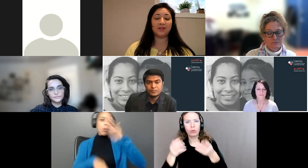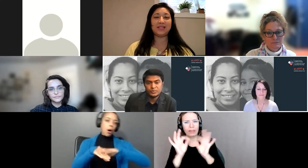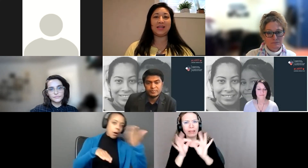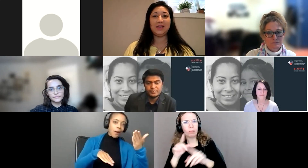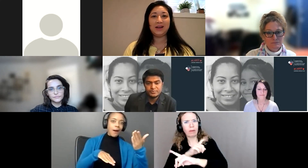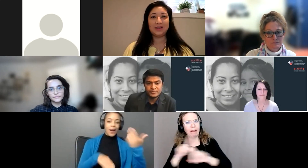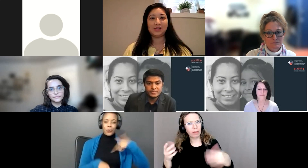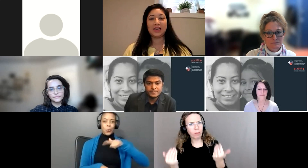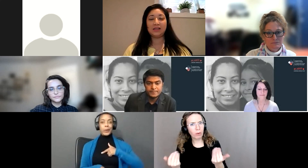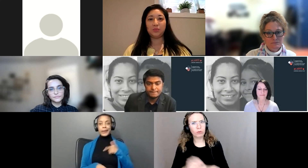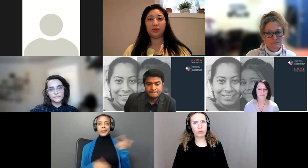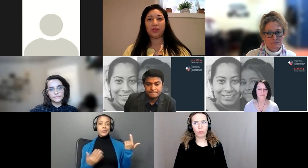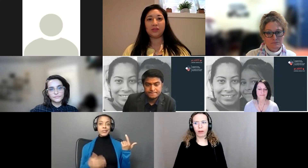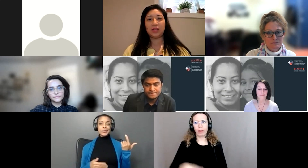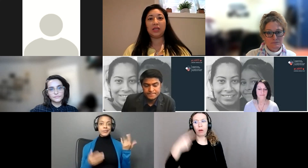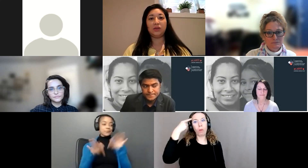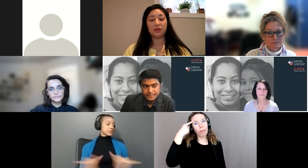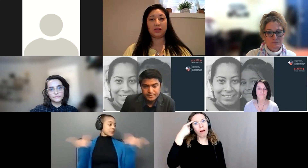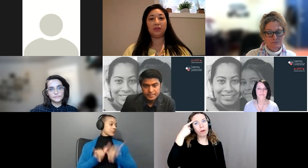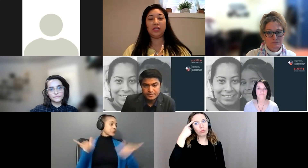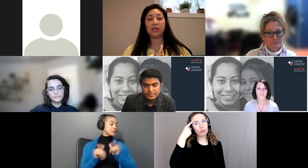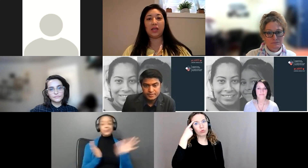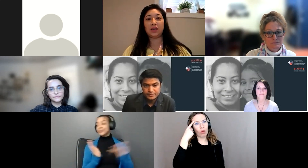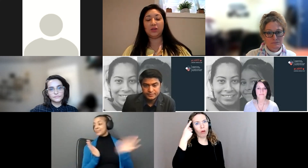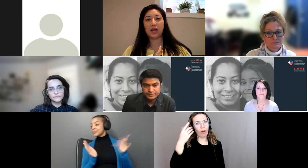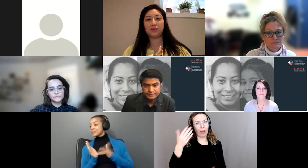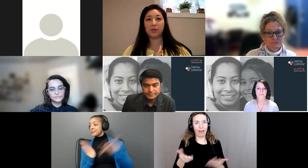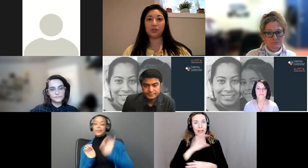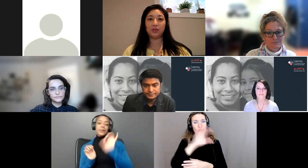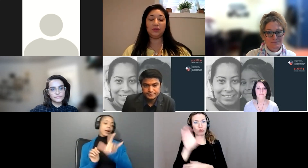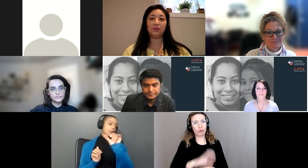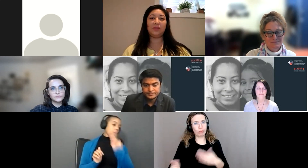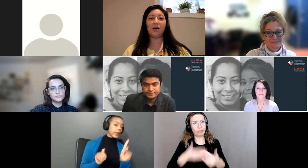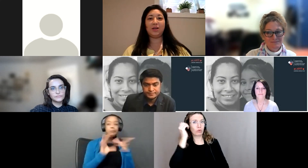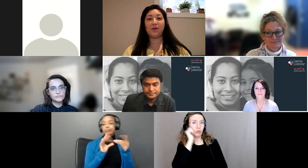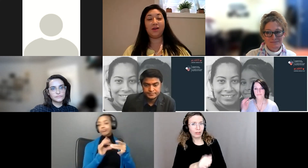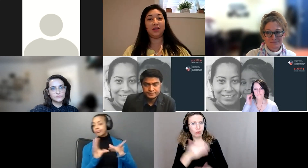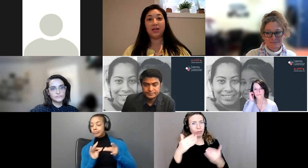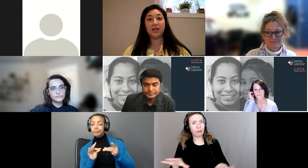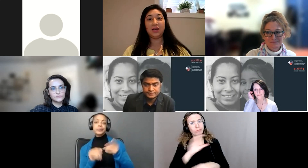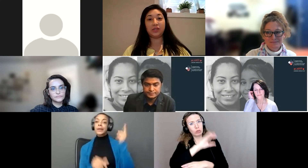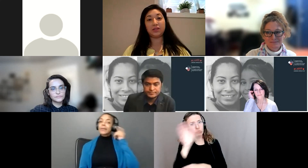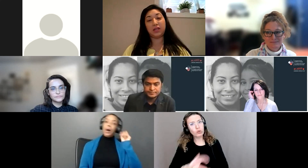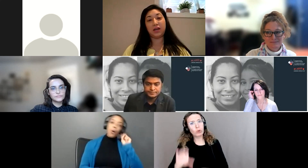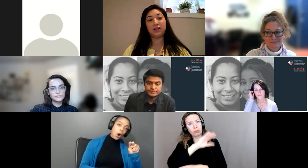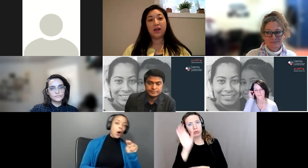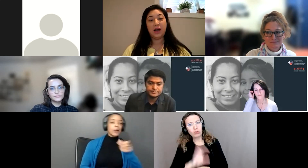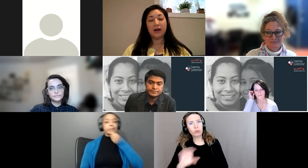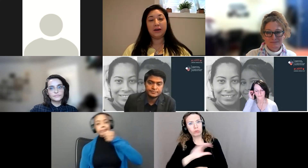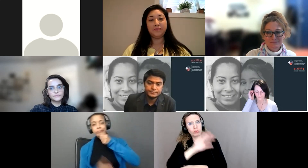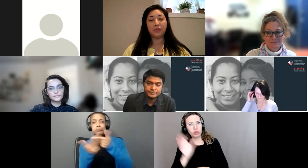Nous prenons pour acquis maintenant, parce que nous sommes sur Zoom à tous les jours, mais il faudrait leur